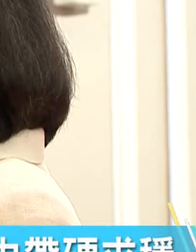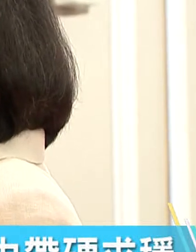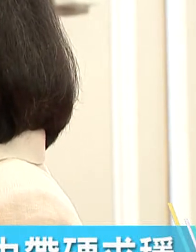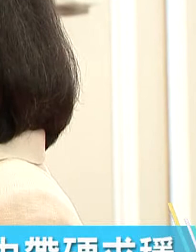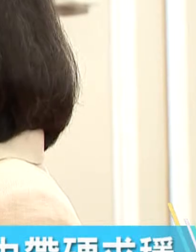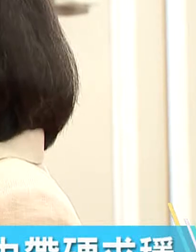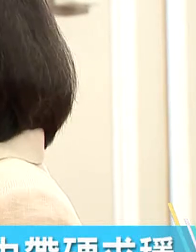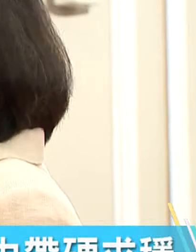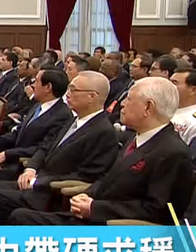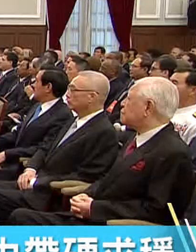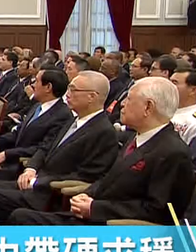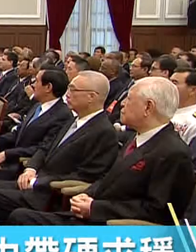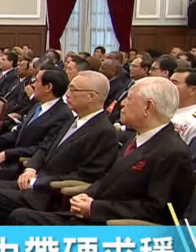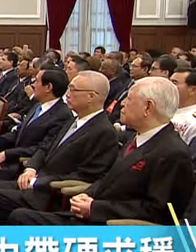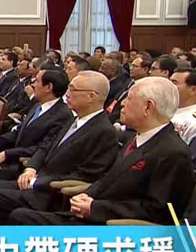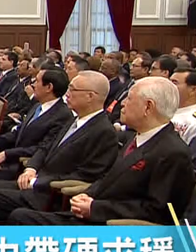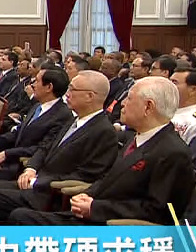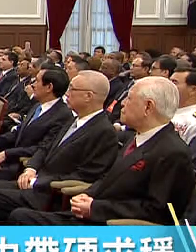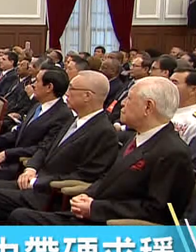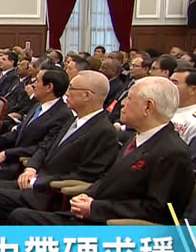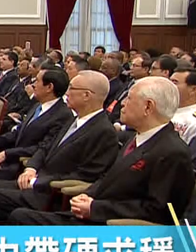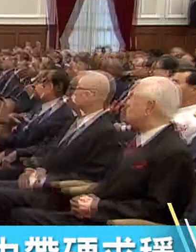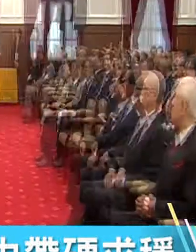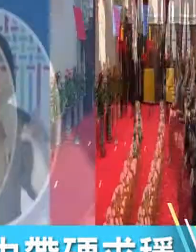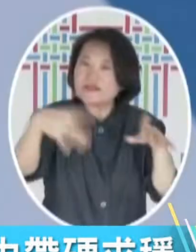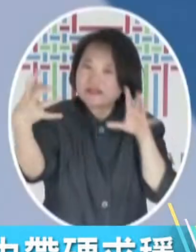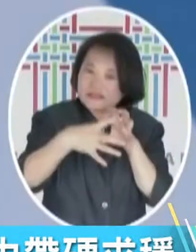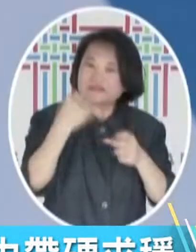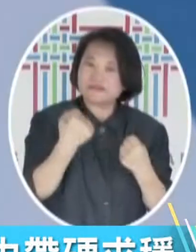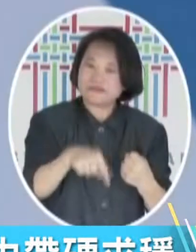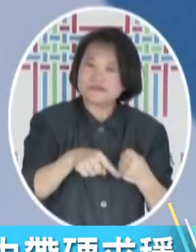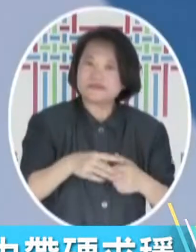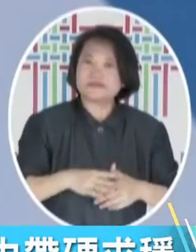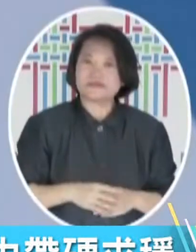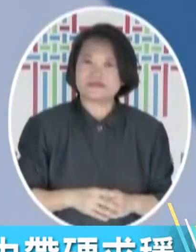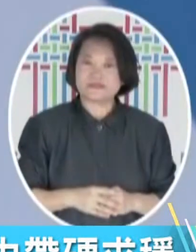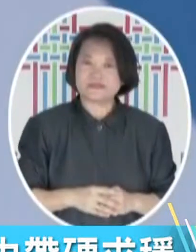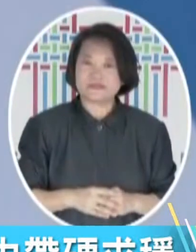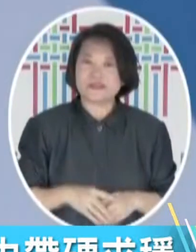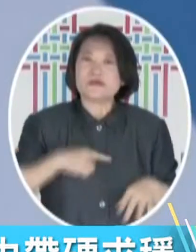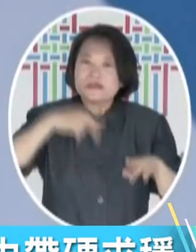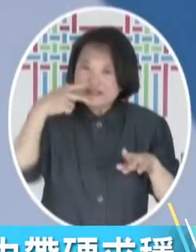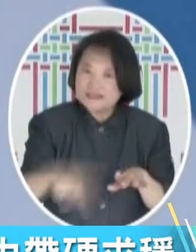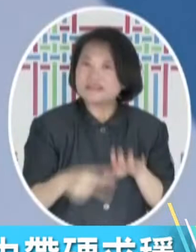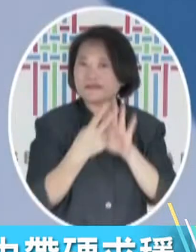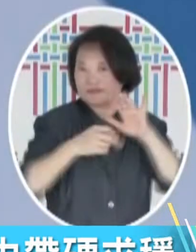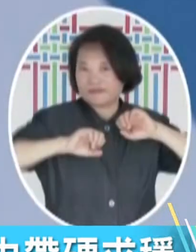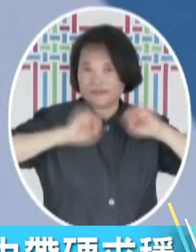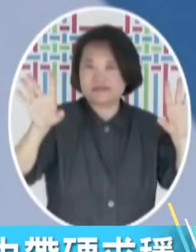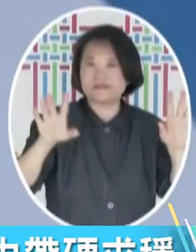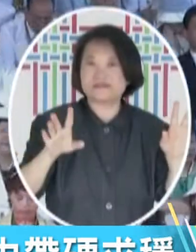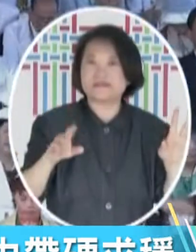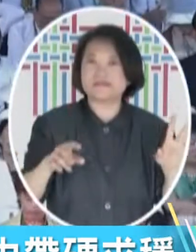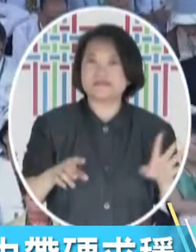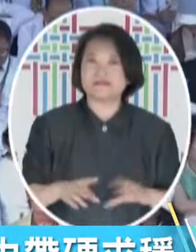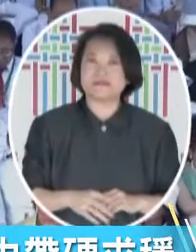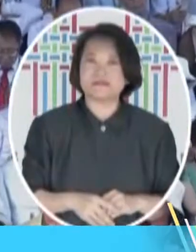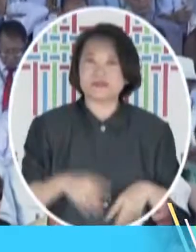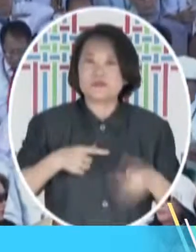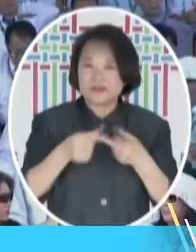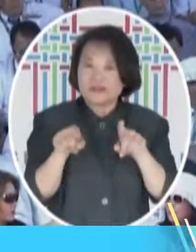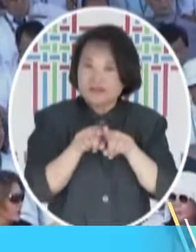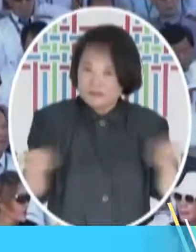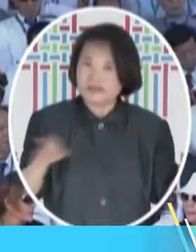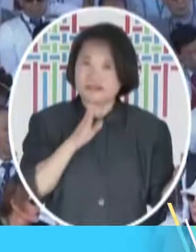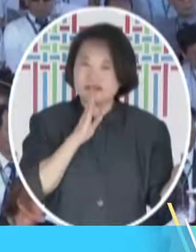终得不到共识，两岸关系陷入停滞。蔡英文在借此向对岸释出善意： 我们是和